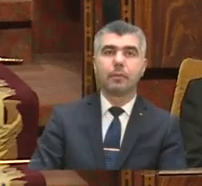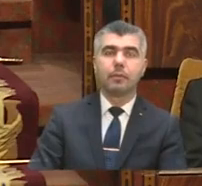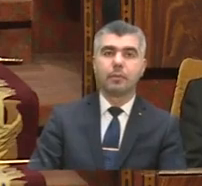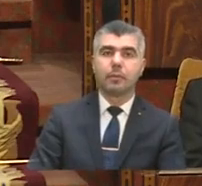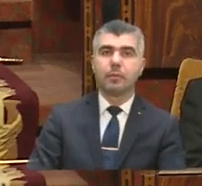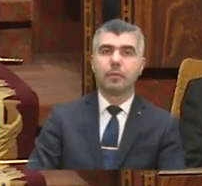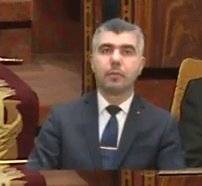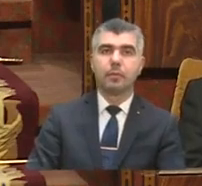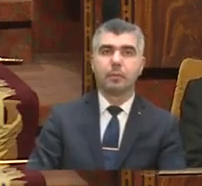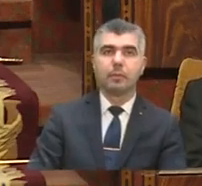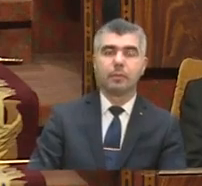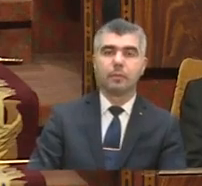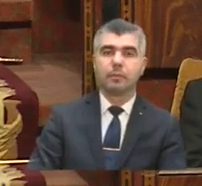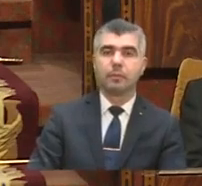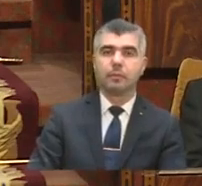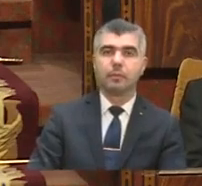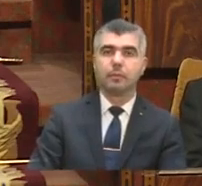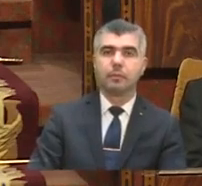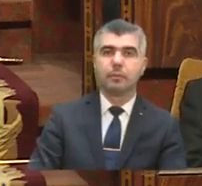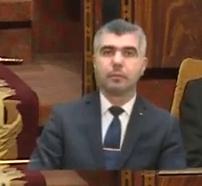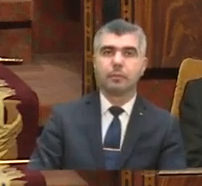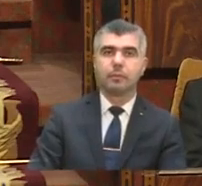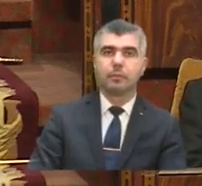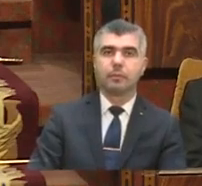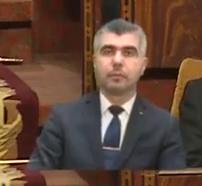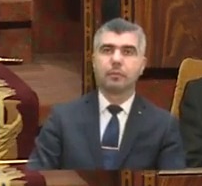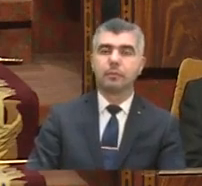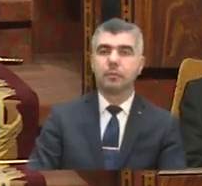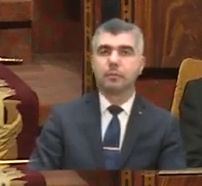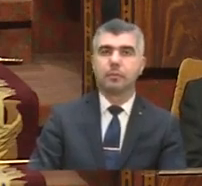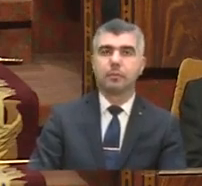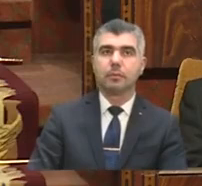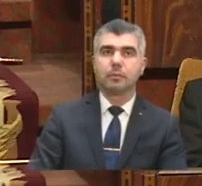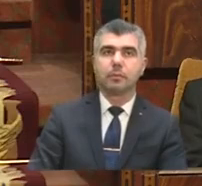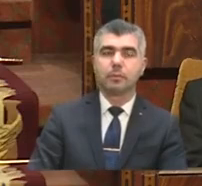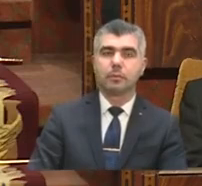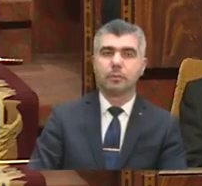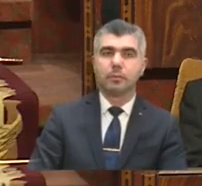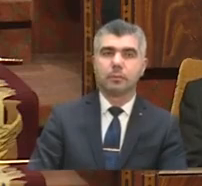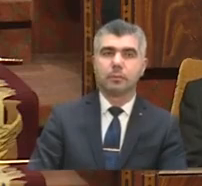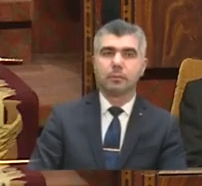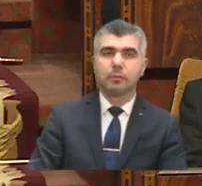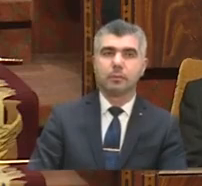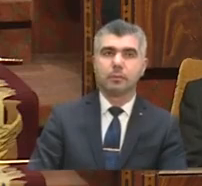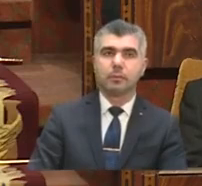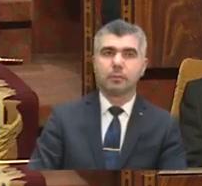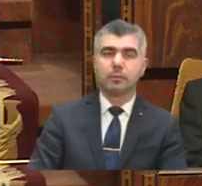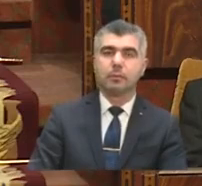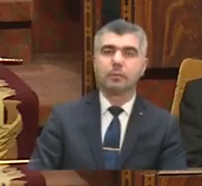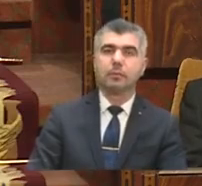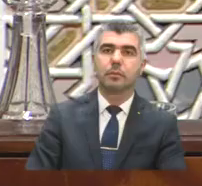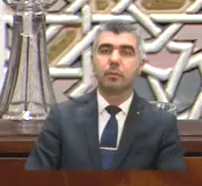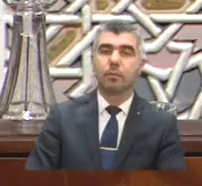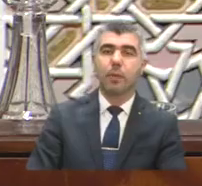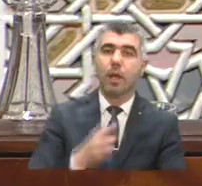أنه إلا سمحت. لا السادة النواب كيفاش؟ لا، لأنه كاين الشعب